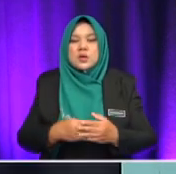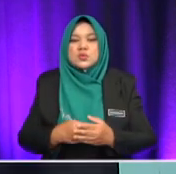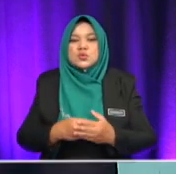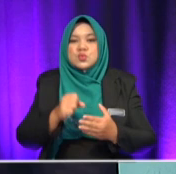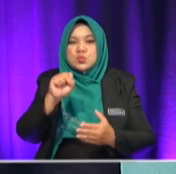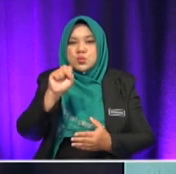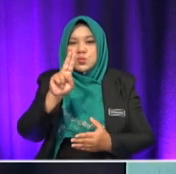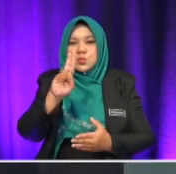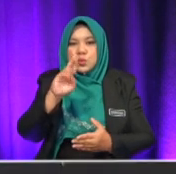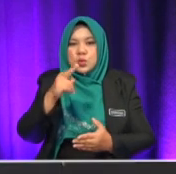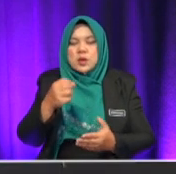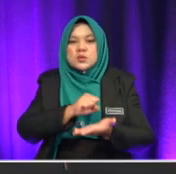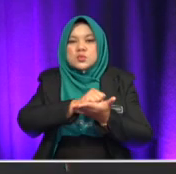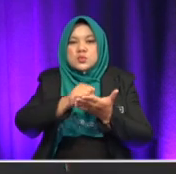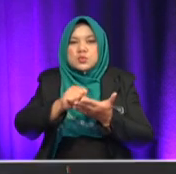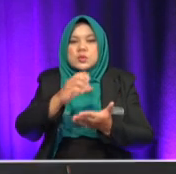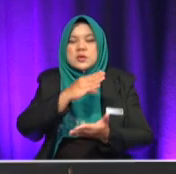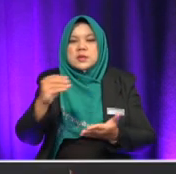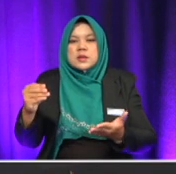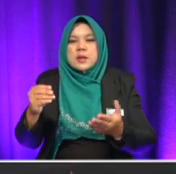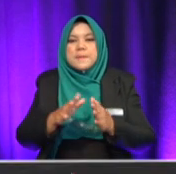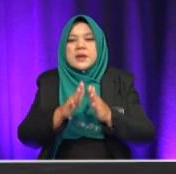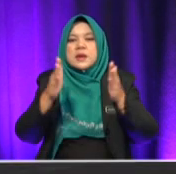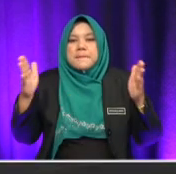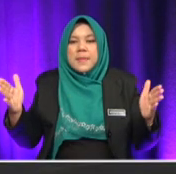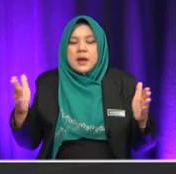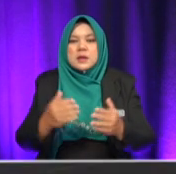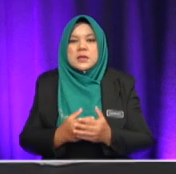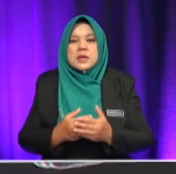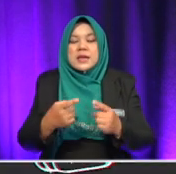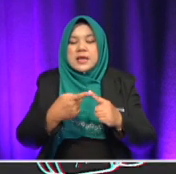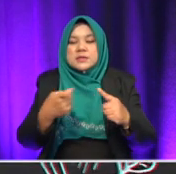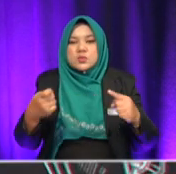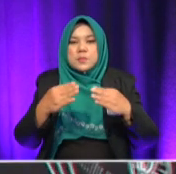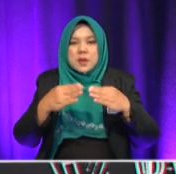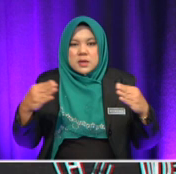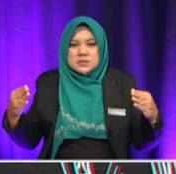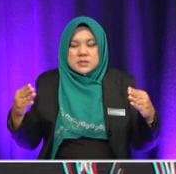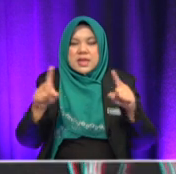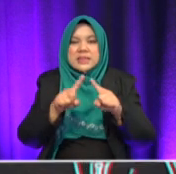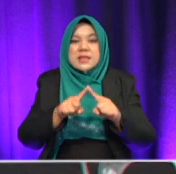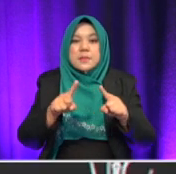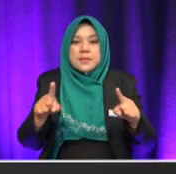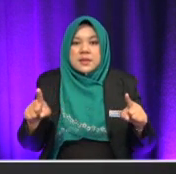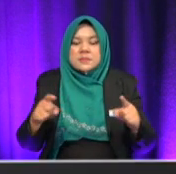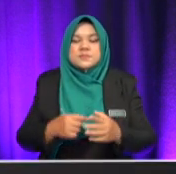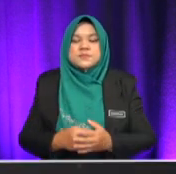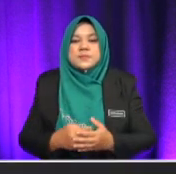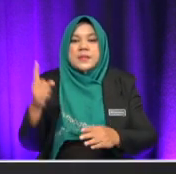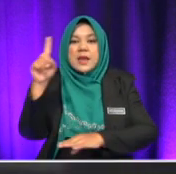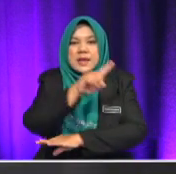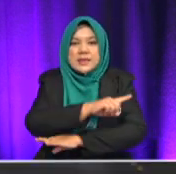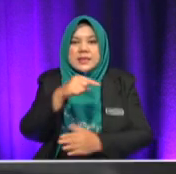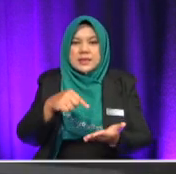Suci berkah dan juga berkembang itu dari sudut bahasa tetapi ah tetapi hari ini